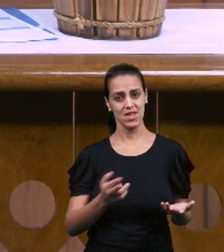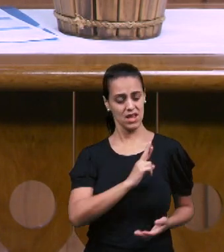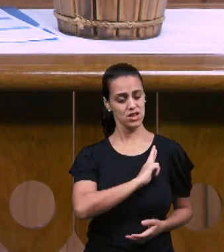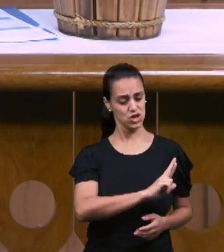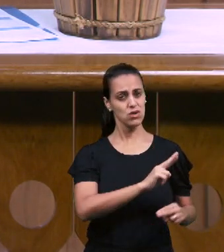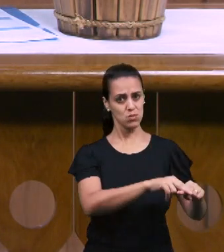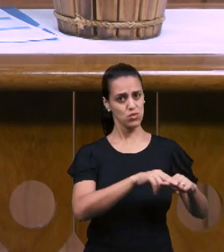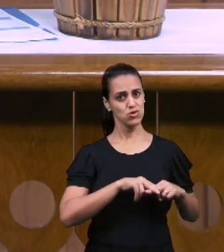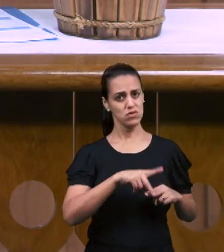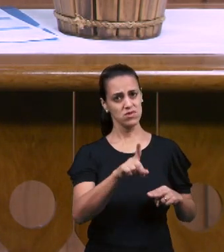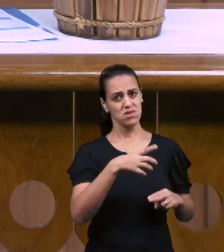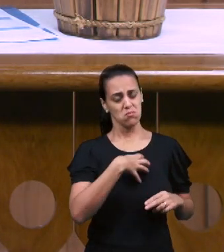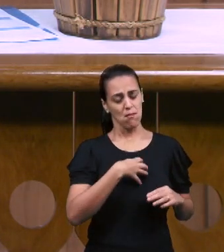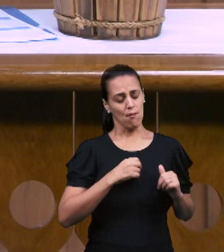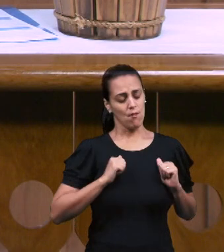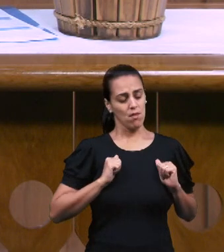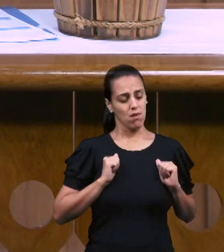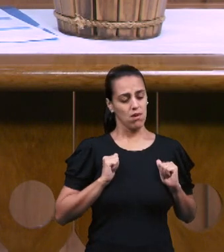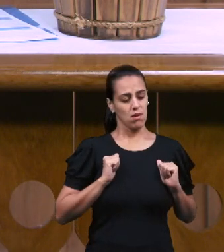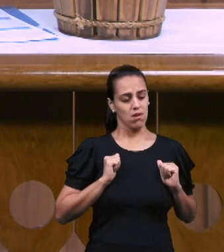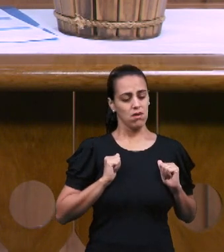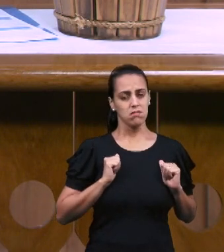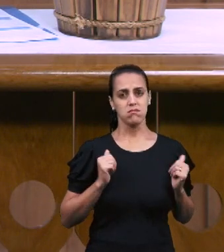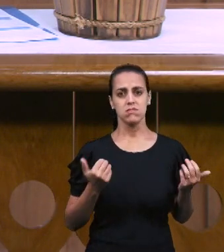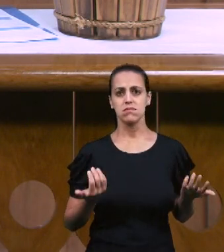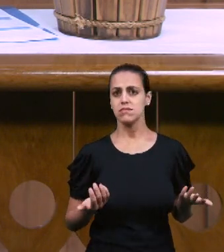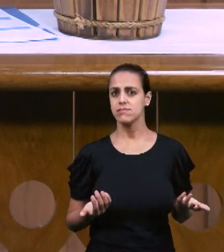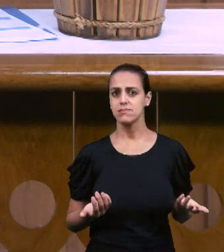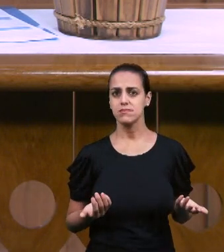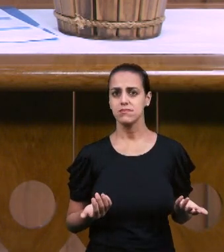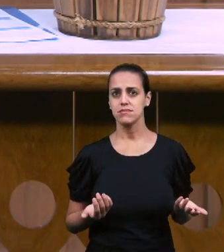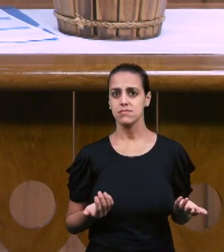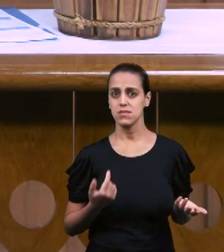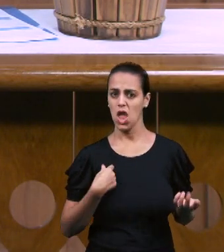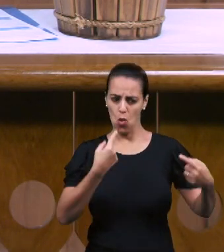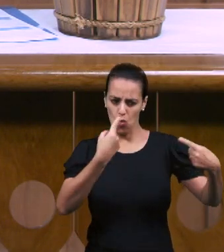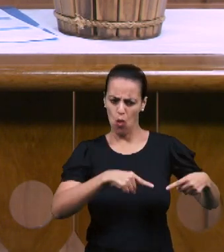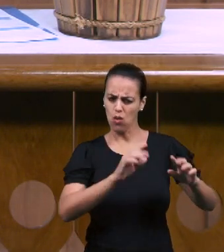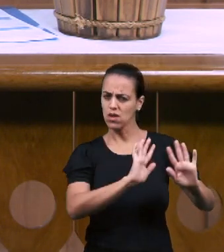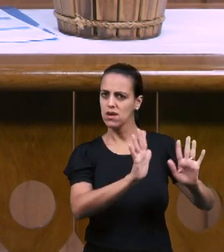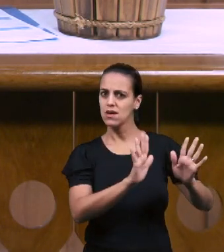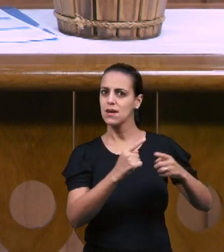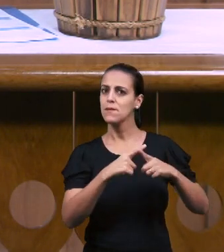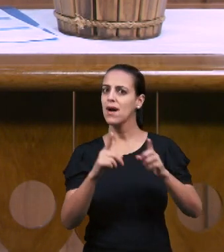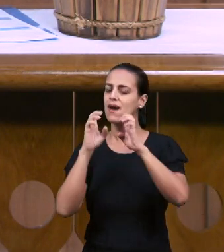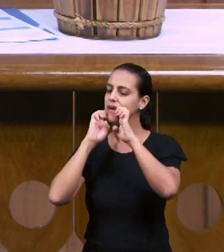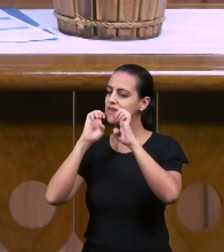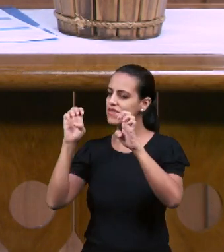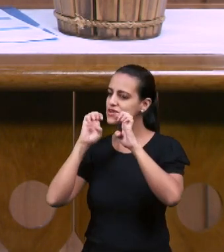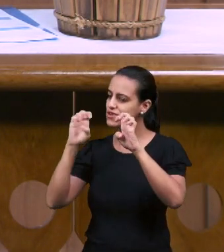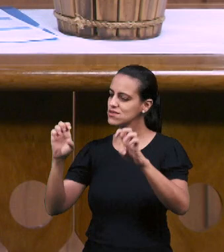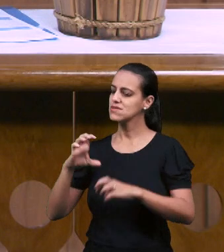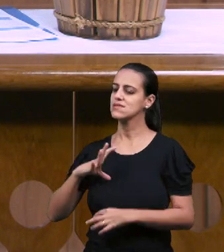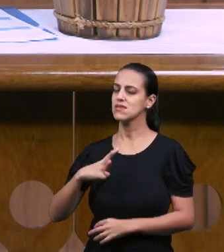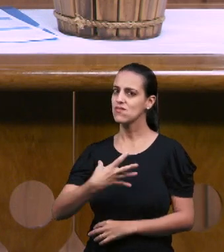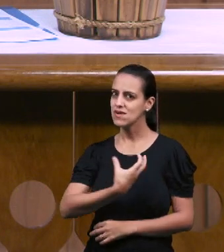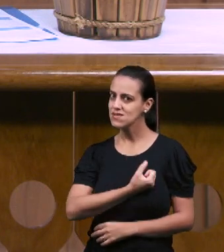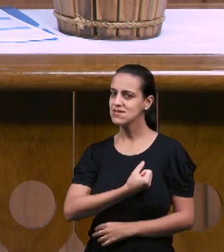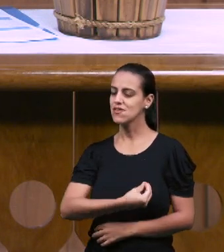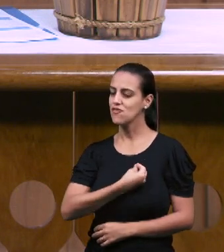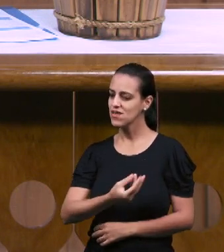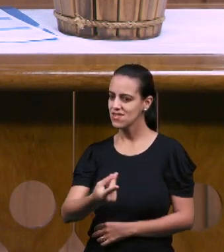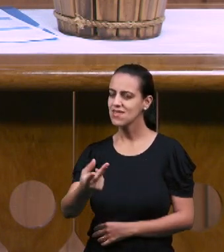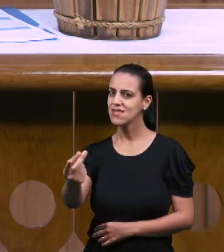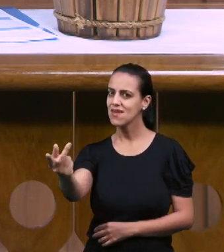accommoder les sentiments des gens. Nous n'avons rien contre cela, mais évangile, salut, vie